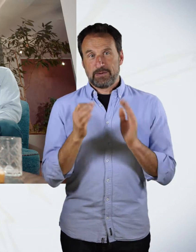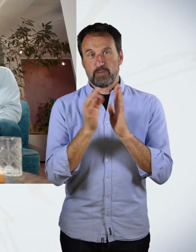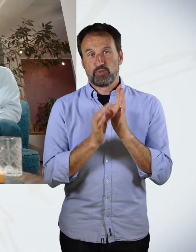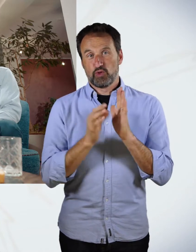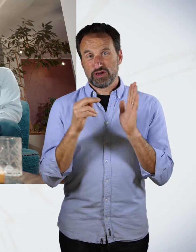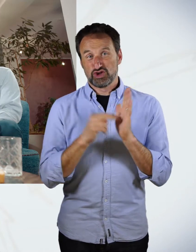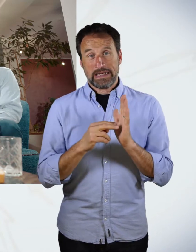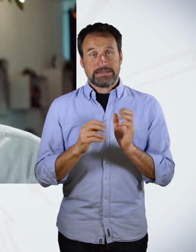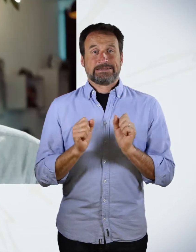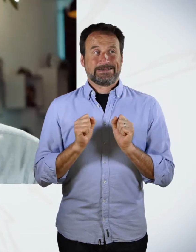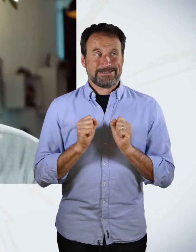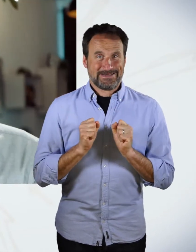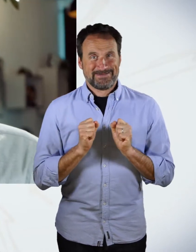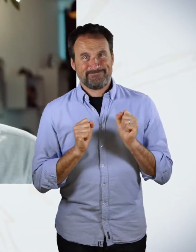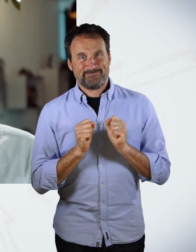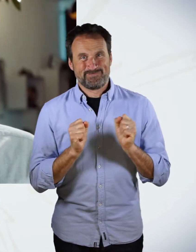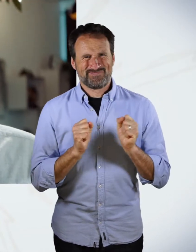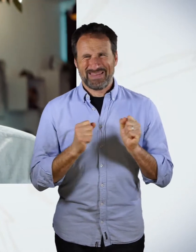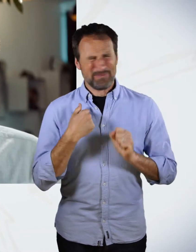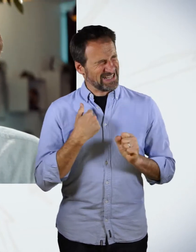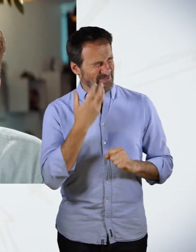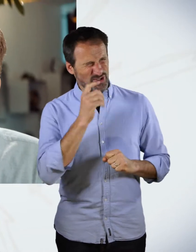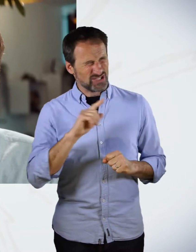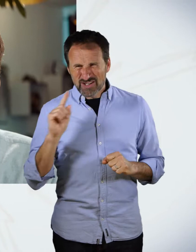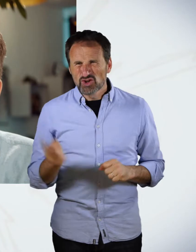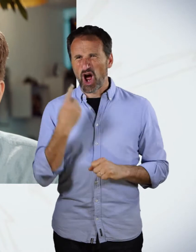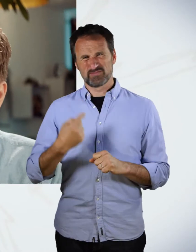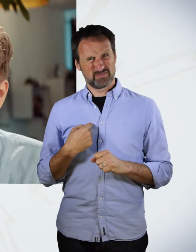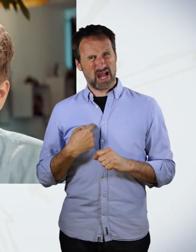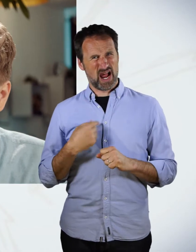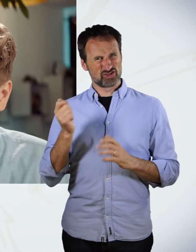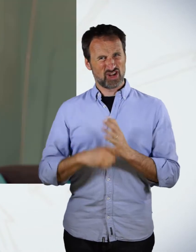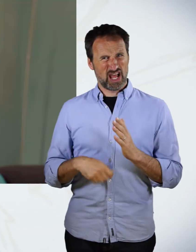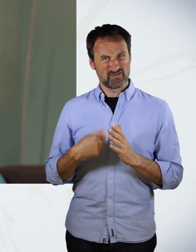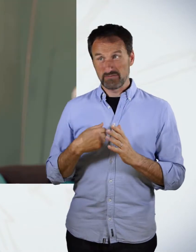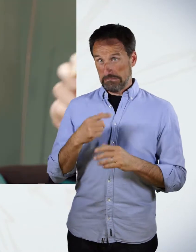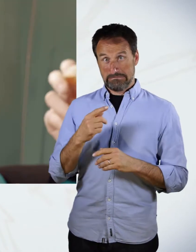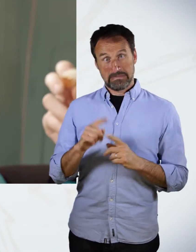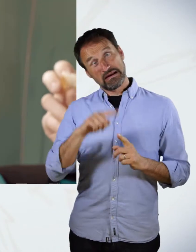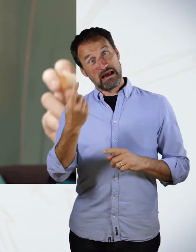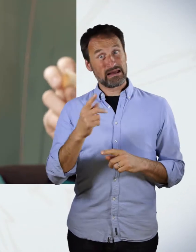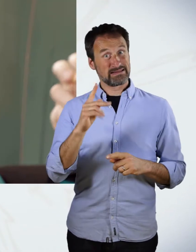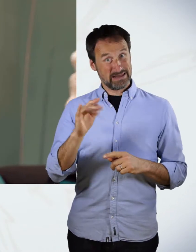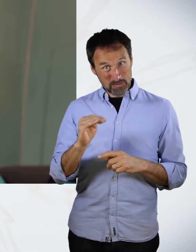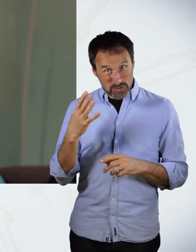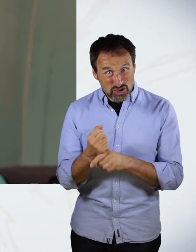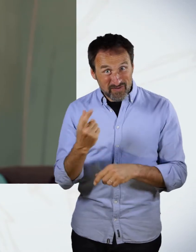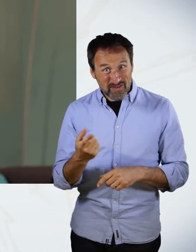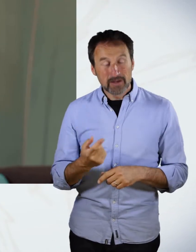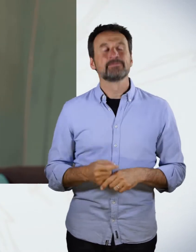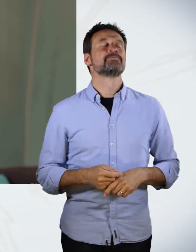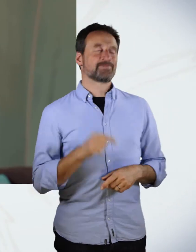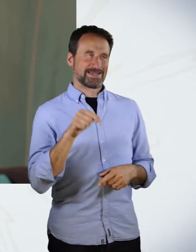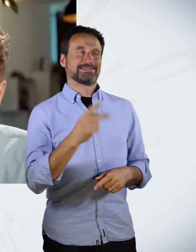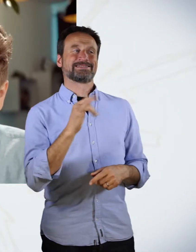steht. Mach mir ein bisschen Sorgen, weil nochmal bestraft will ich nicht werden. Hat die andere Kims gerissen? Das ist die Frage. Richtig, die Kim ist jetzt dran und diesmal hatten wir